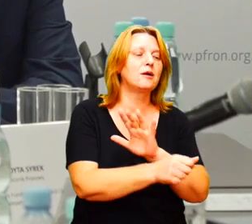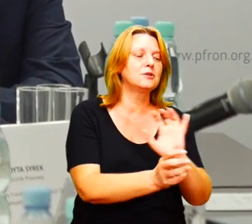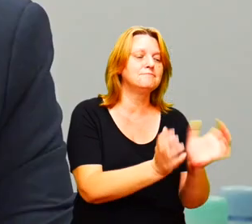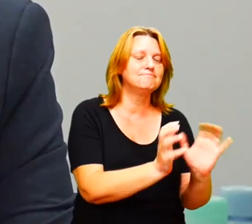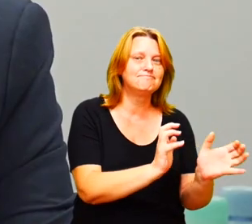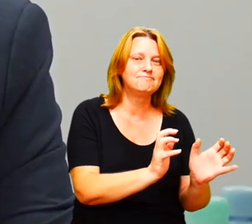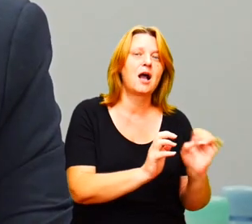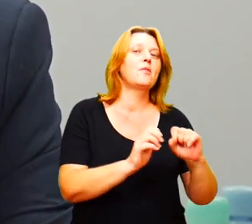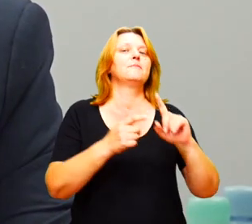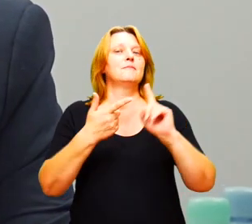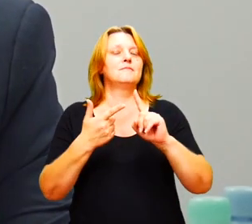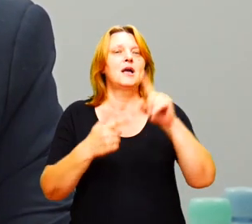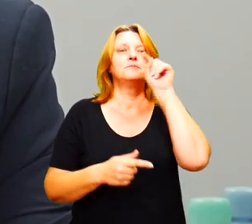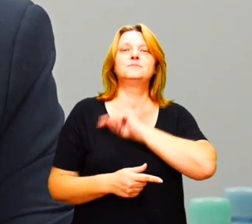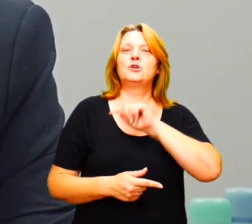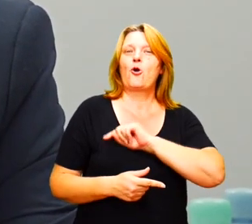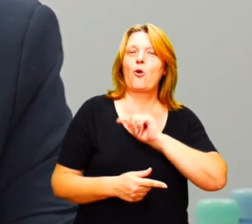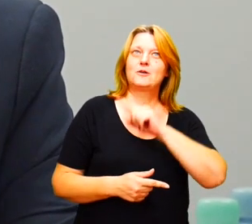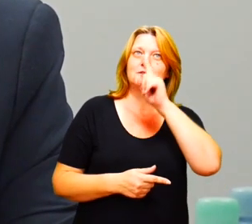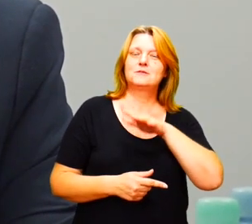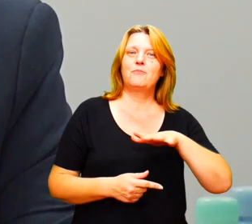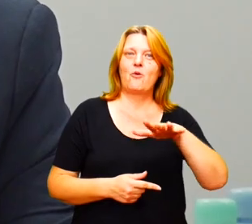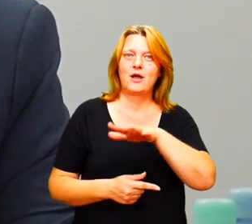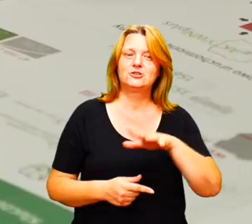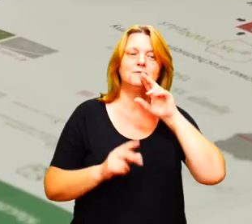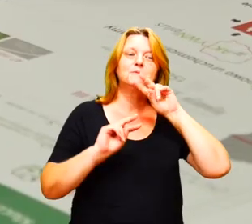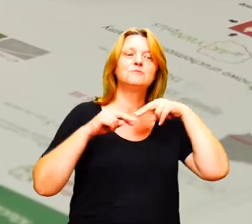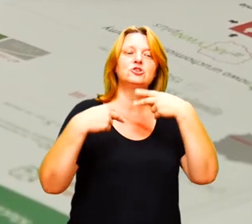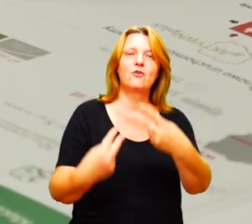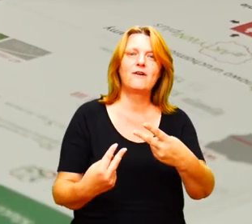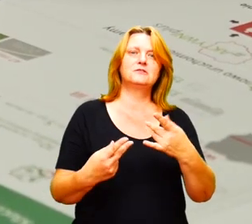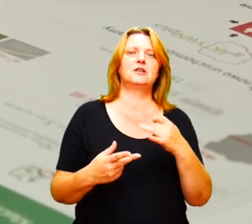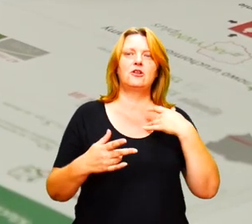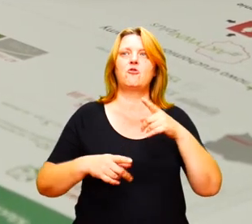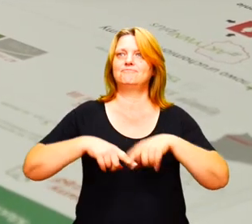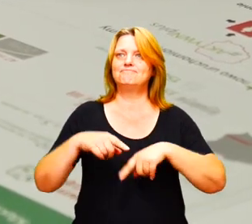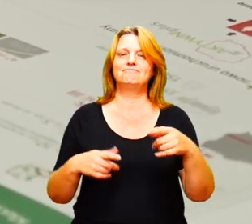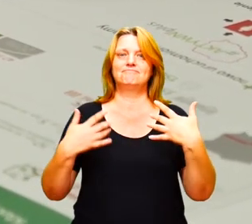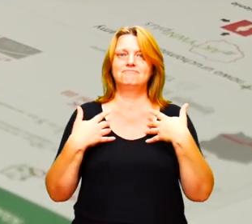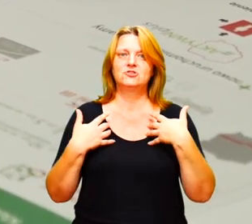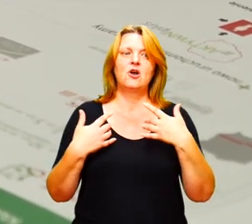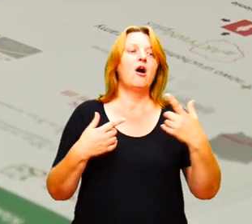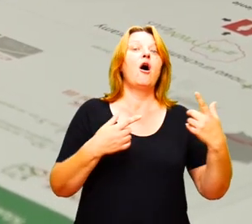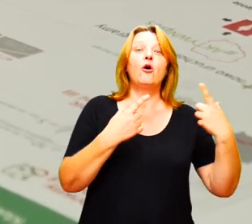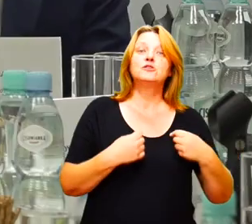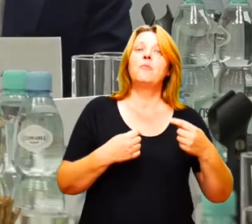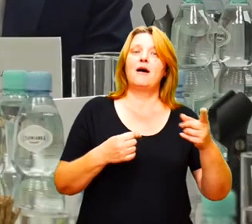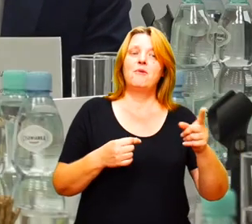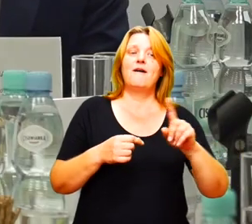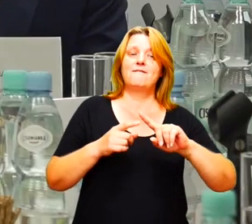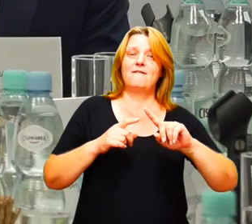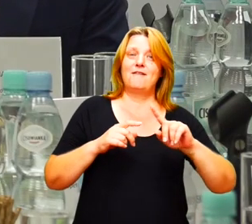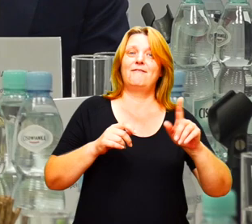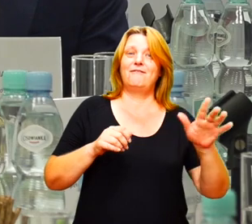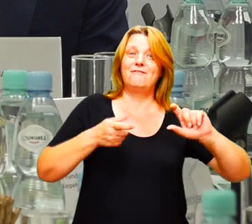zaopiekowanie. Następnie ten etap psychologiczno-społeczny, a więc przywrócenie do funkcjonowania. Osoba po